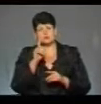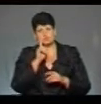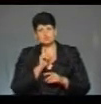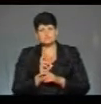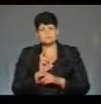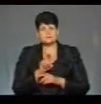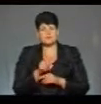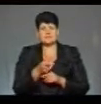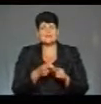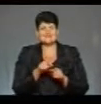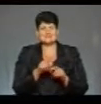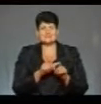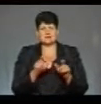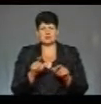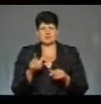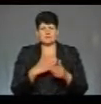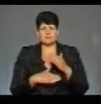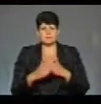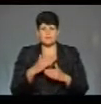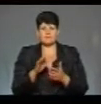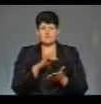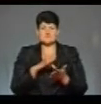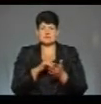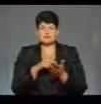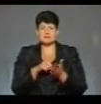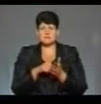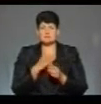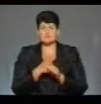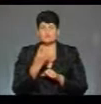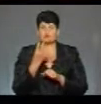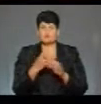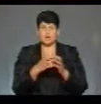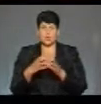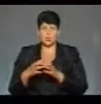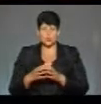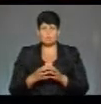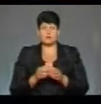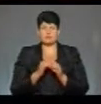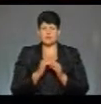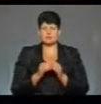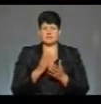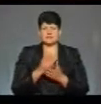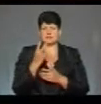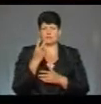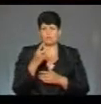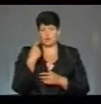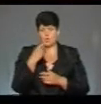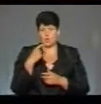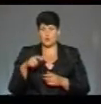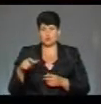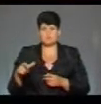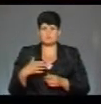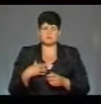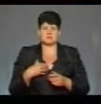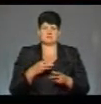заходити до цих закладів людям з інвалідністю. У центрі міста працювали 4 групи волонтерів, в кожній з яких по 2 осіб. Наша знімальна